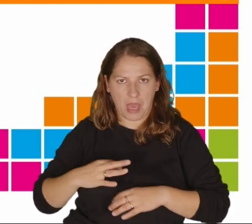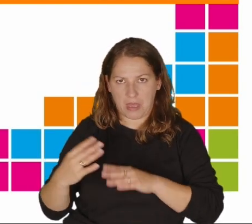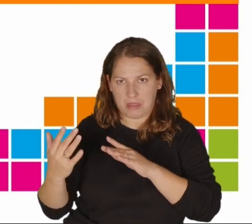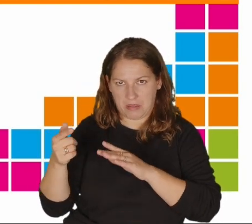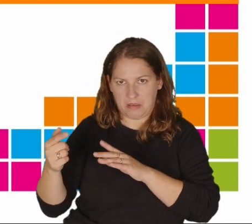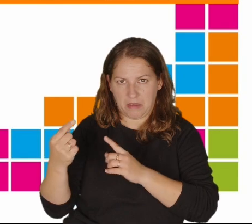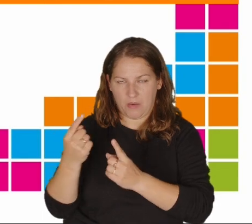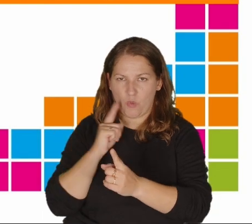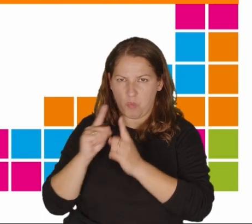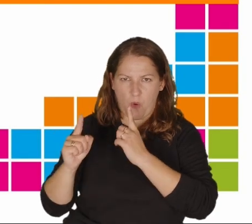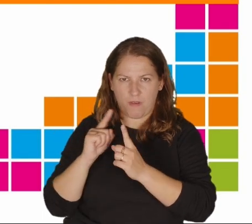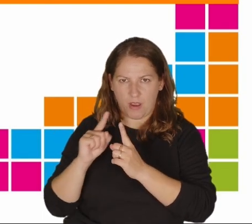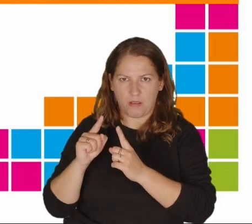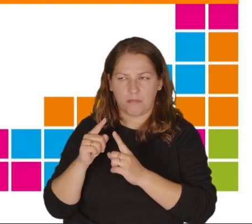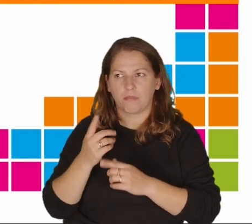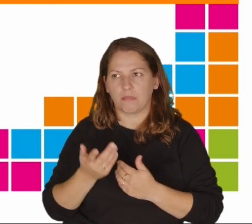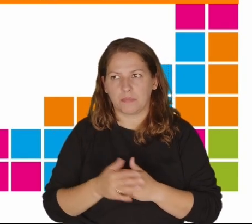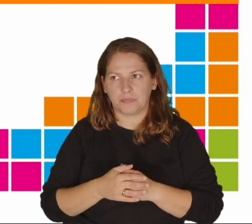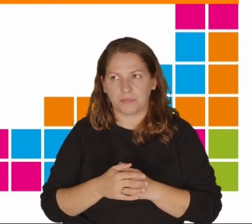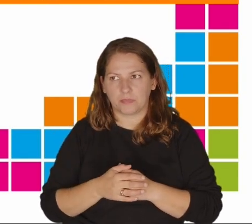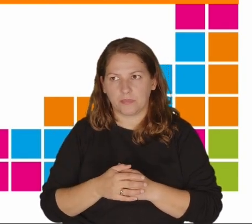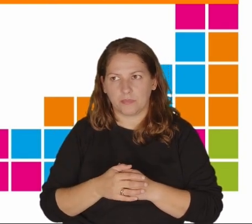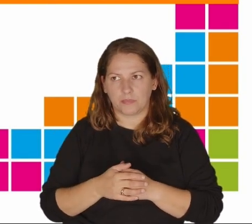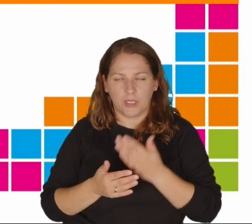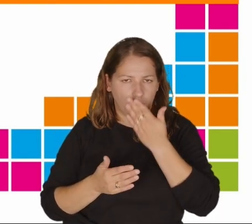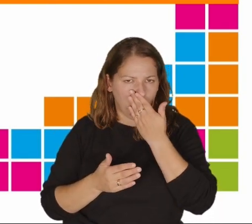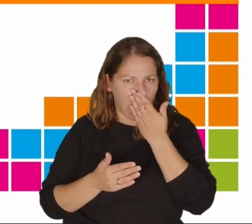no od razu jakby twierdzącą, że jestem cute.